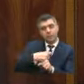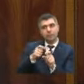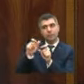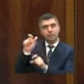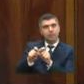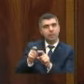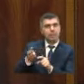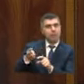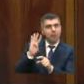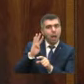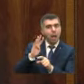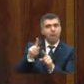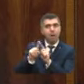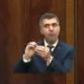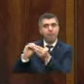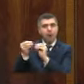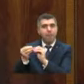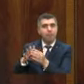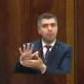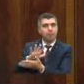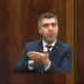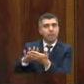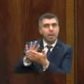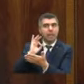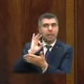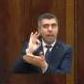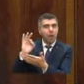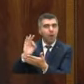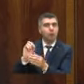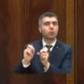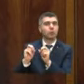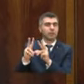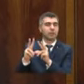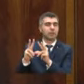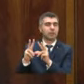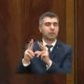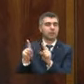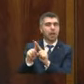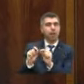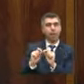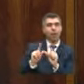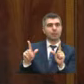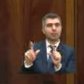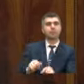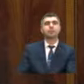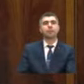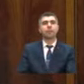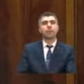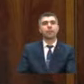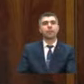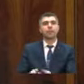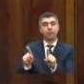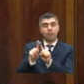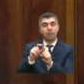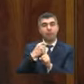نستمع لنبضه ونستمع لآناته ونستمع السيد الرئيس لمعاناته. كان بودنا أن